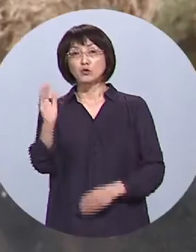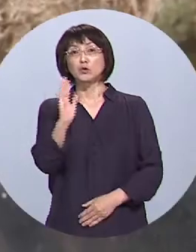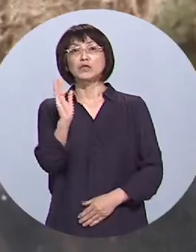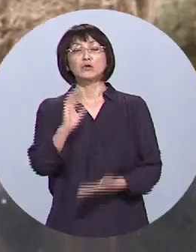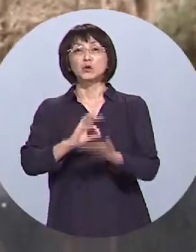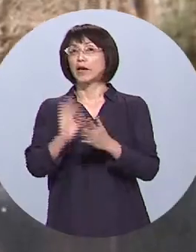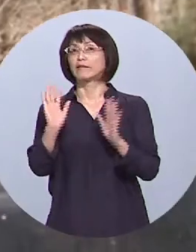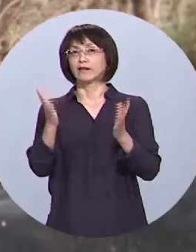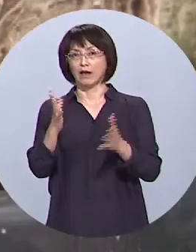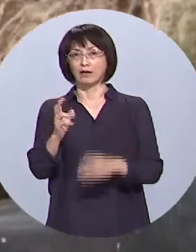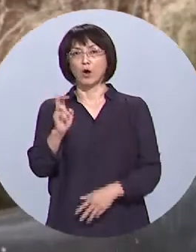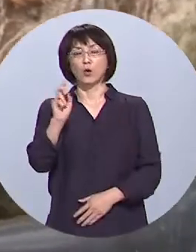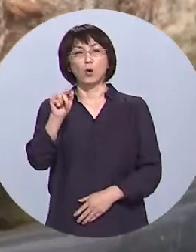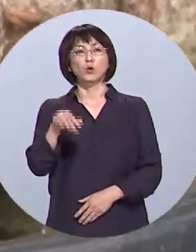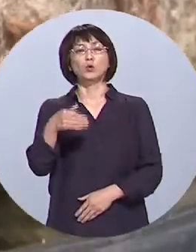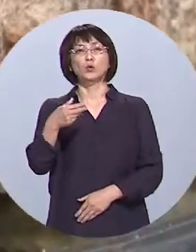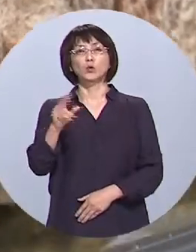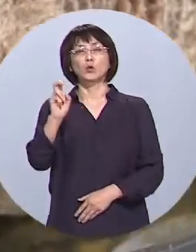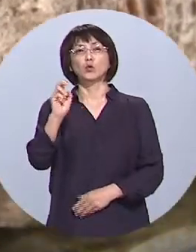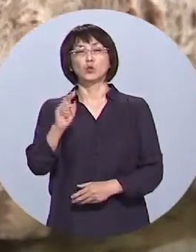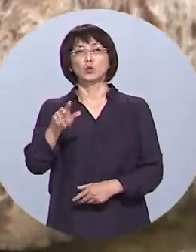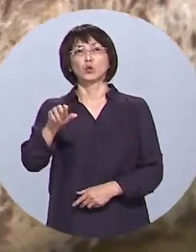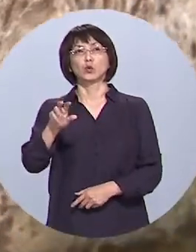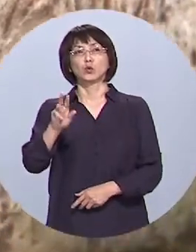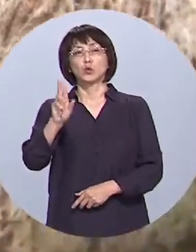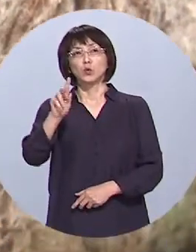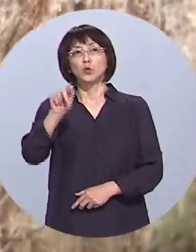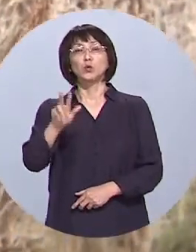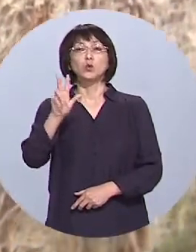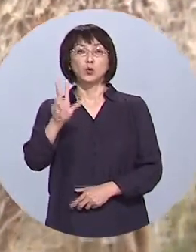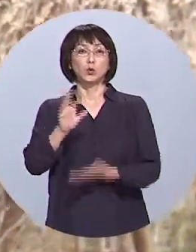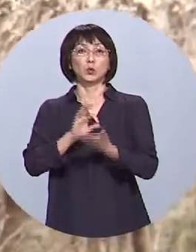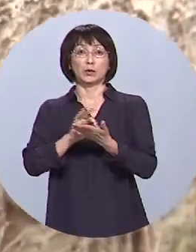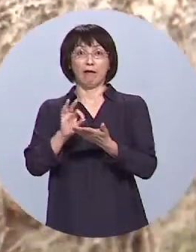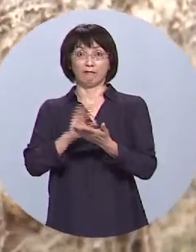くロックウールという特別な素材を使っています。